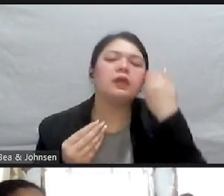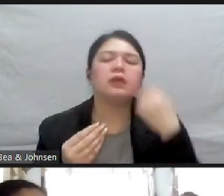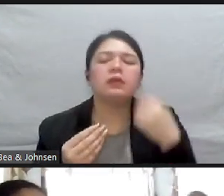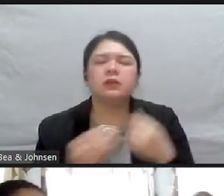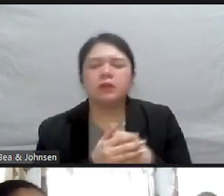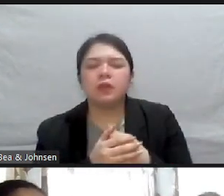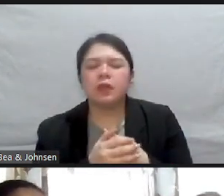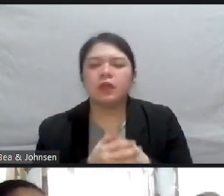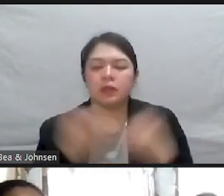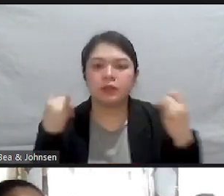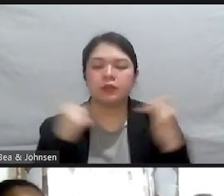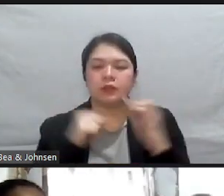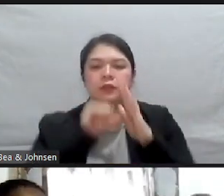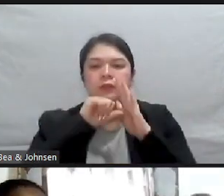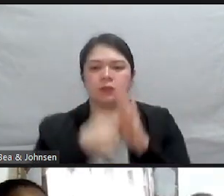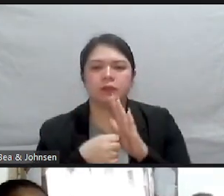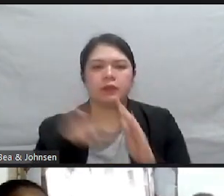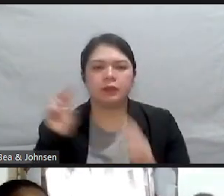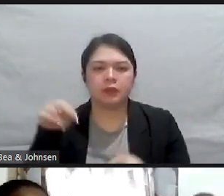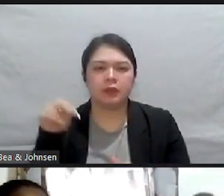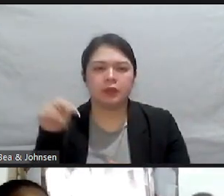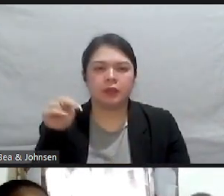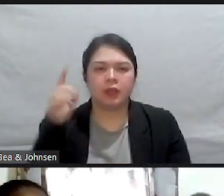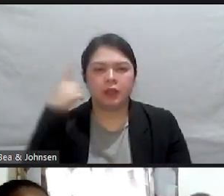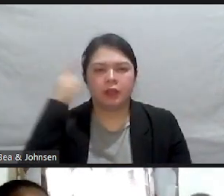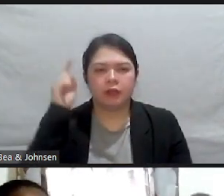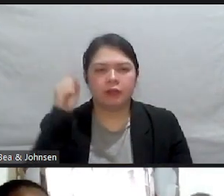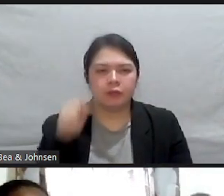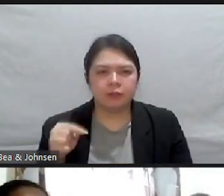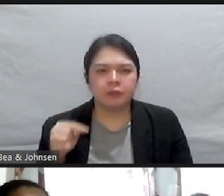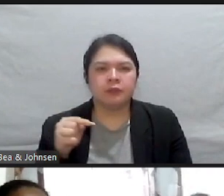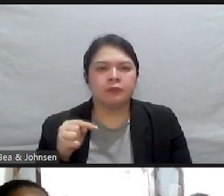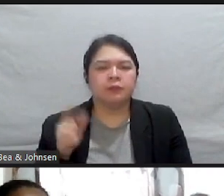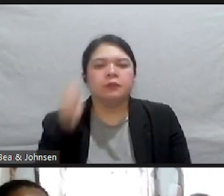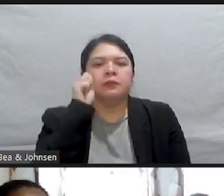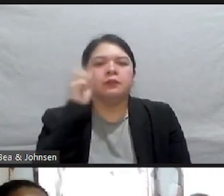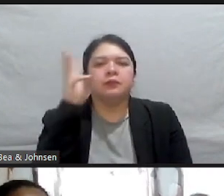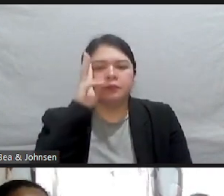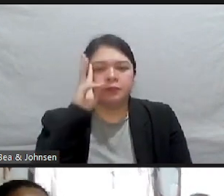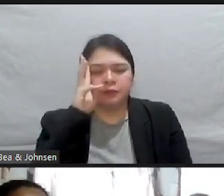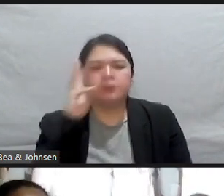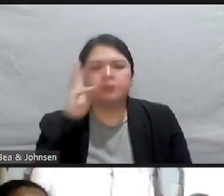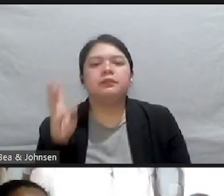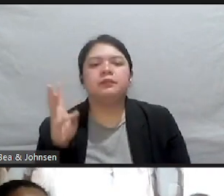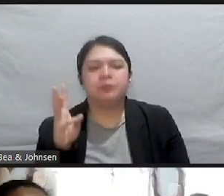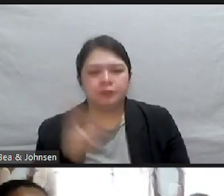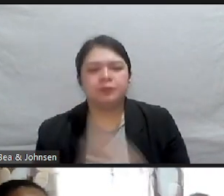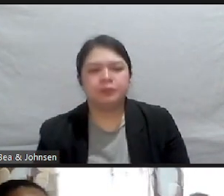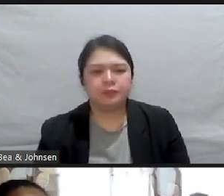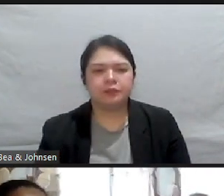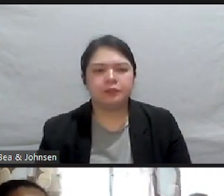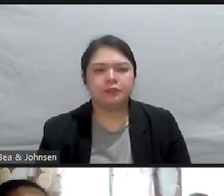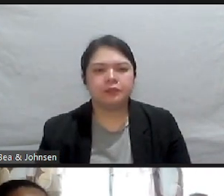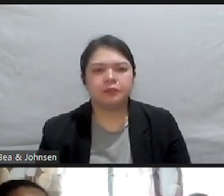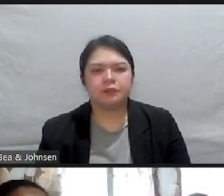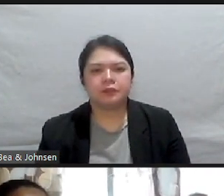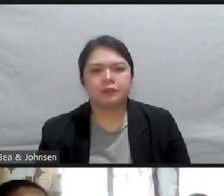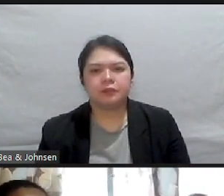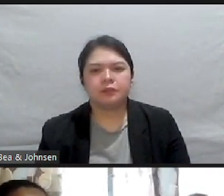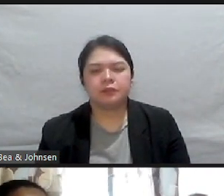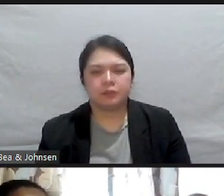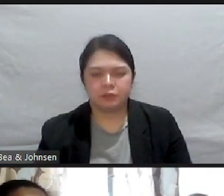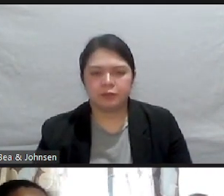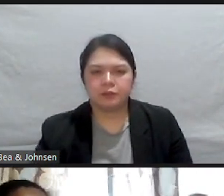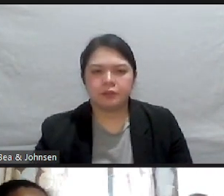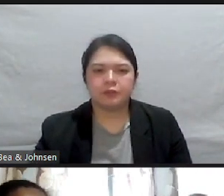this highlights yung pangangailangan pa para sa raising of awareness din, di ba, Ma'am Ched? Yes, no? Ma'am. Lalo na sa mga pamilya.